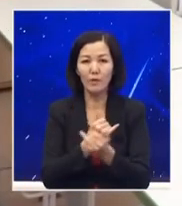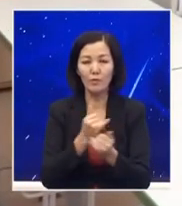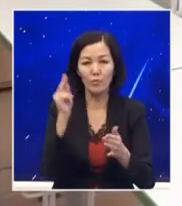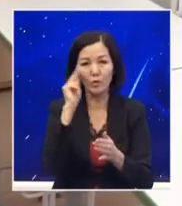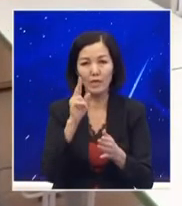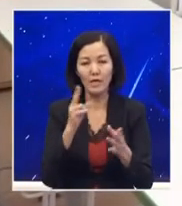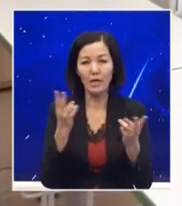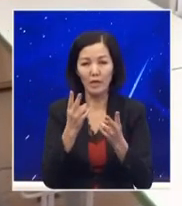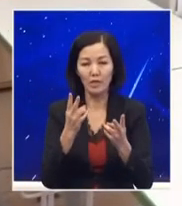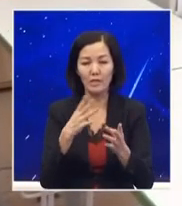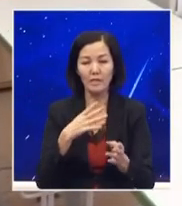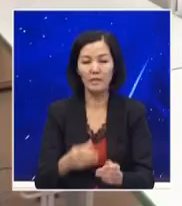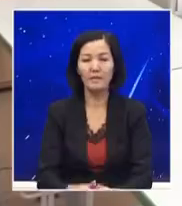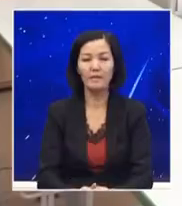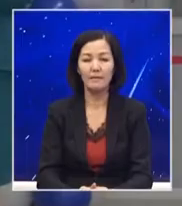беруді қажет етеді.